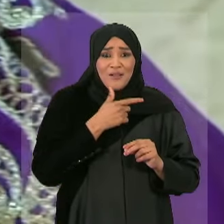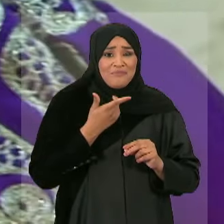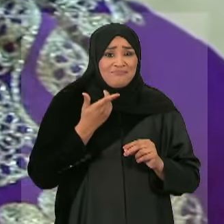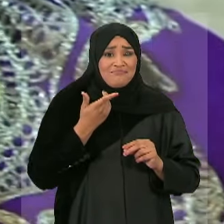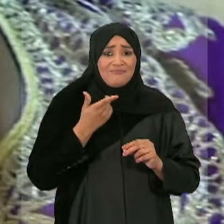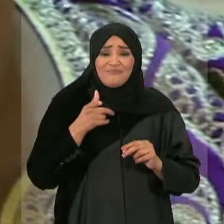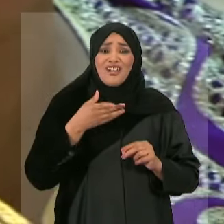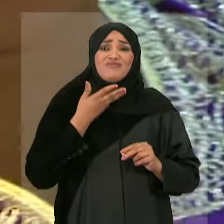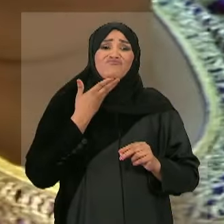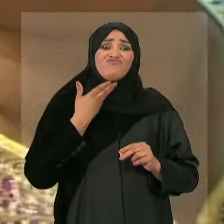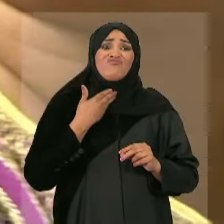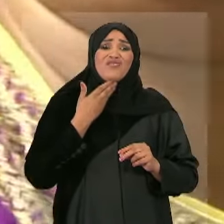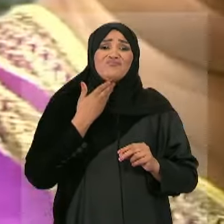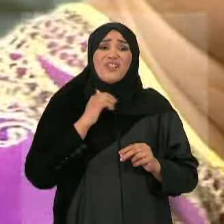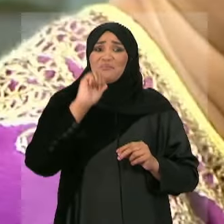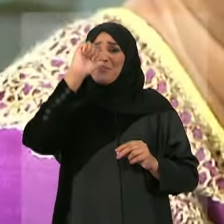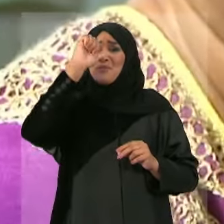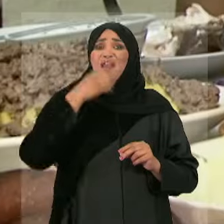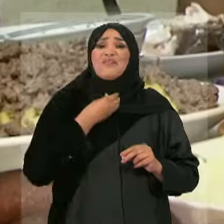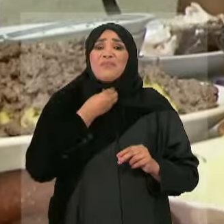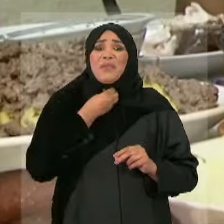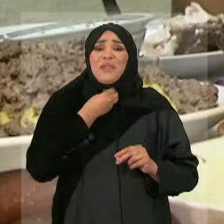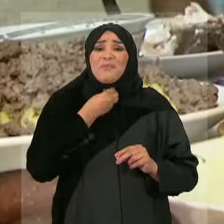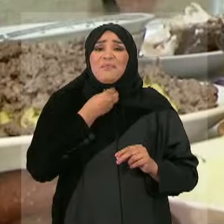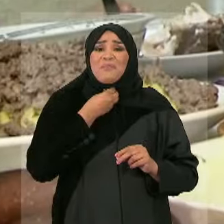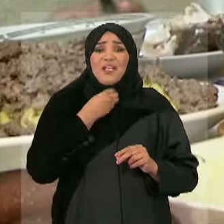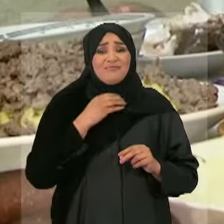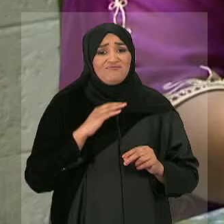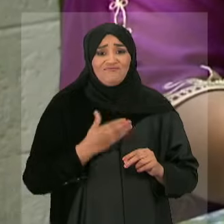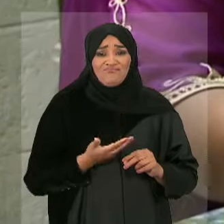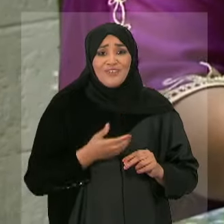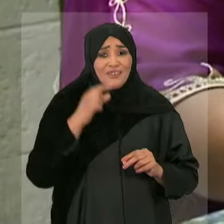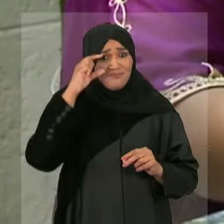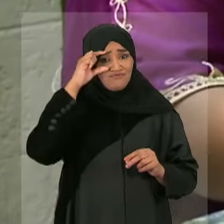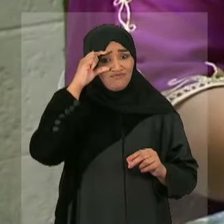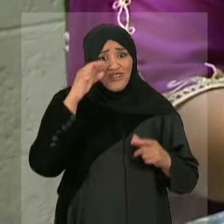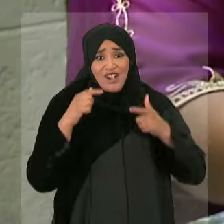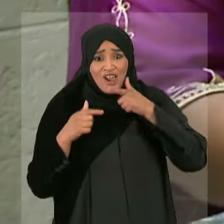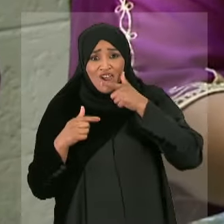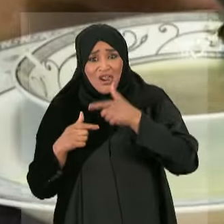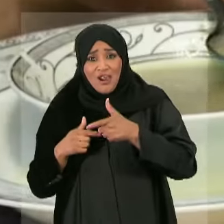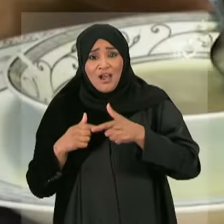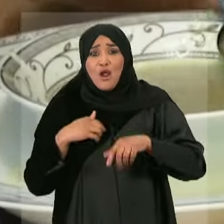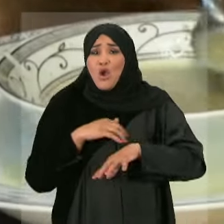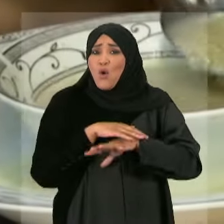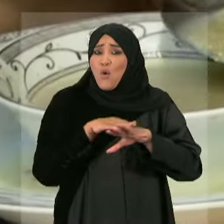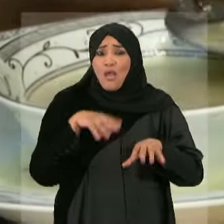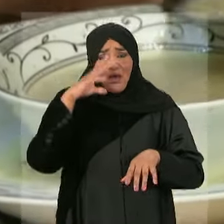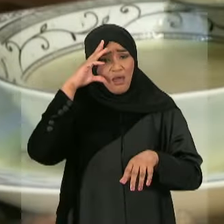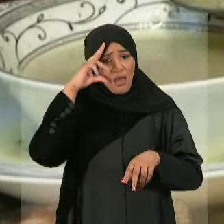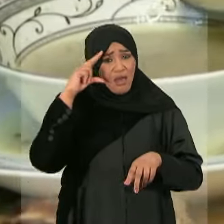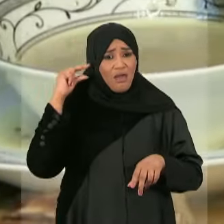استني تيقدم الشيخ بتشربي. اساسا بالسوق القديم بتغلش تميزي بين بيت مسيحي وبين بيت مسلم، لانه